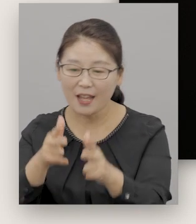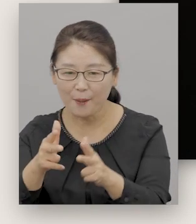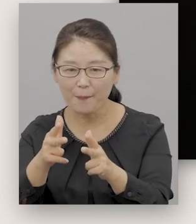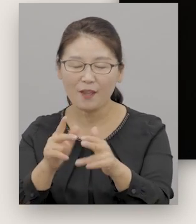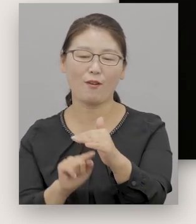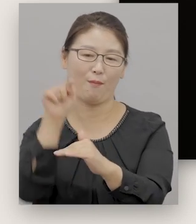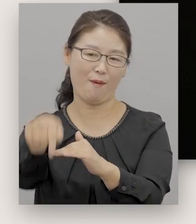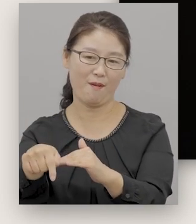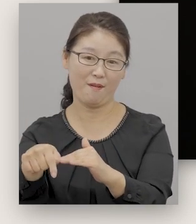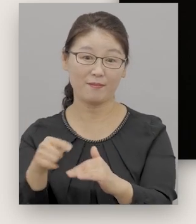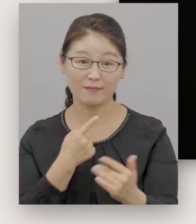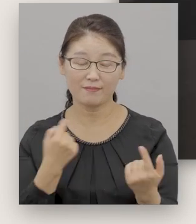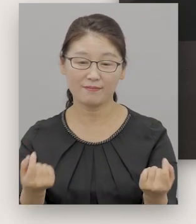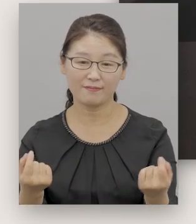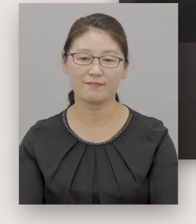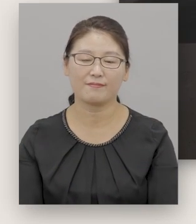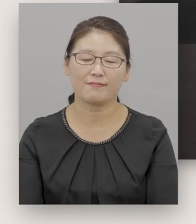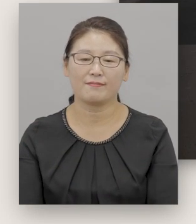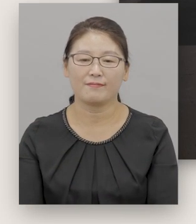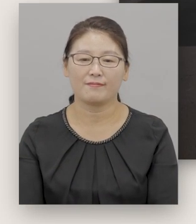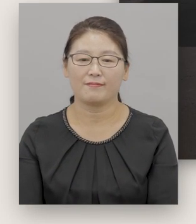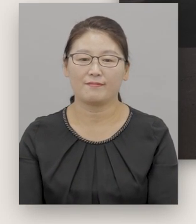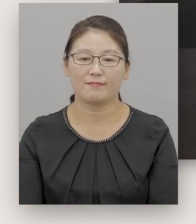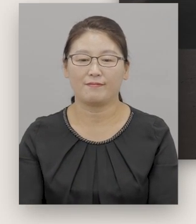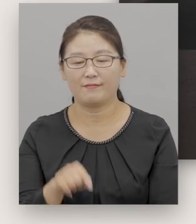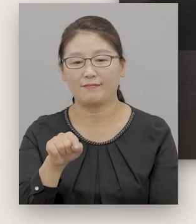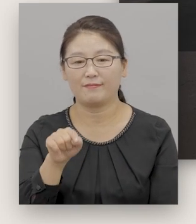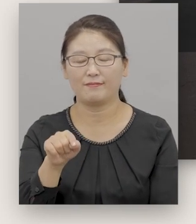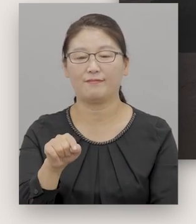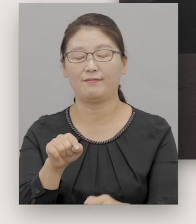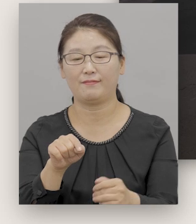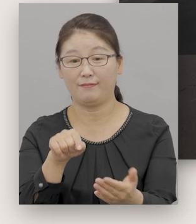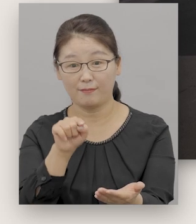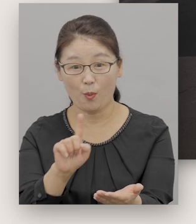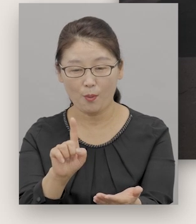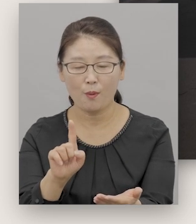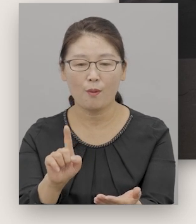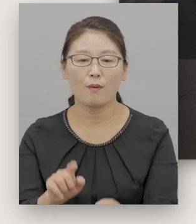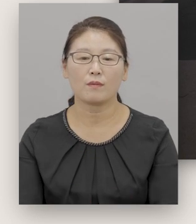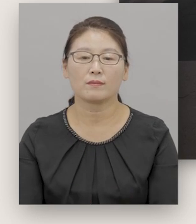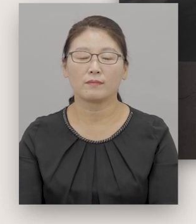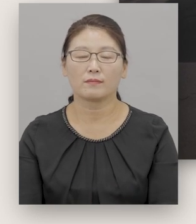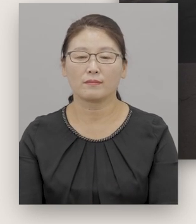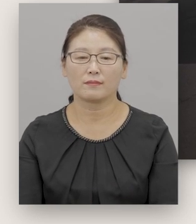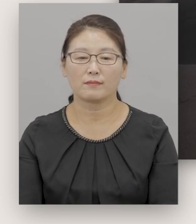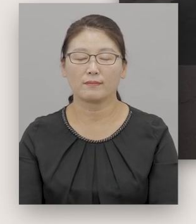잘 보여주는 것이라고 할수 있습니다. 여기 보이는 이 작업이 아까